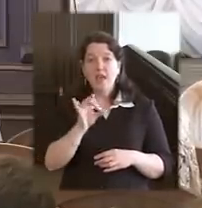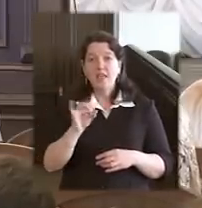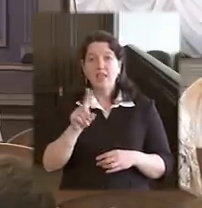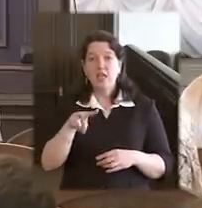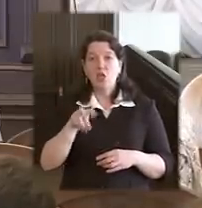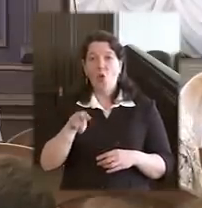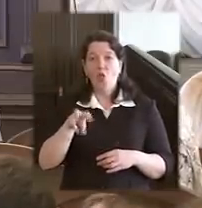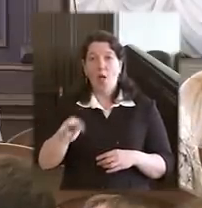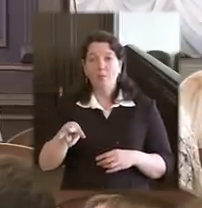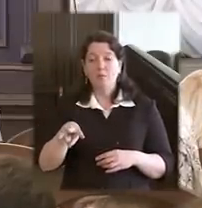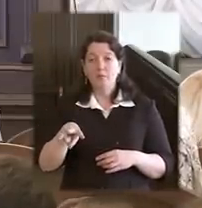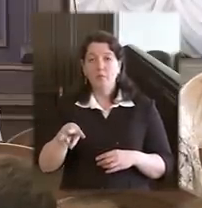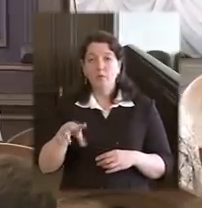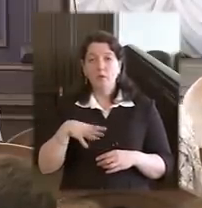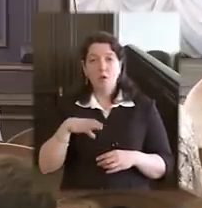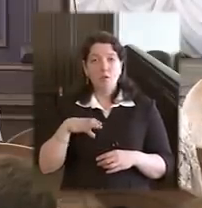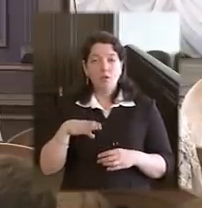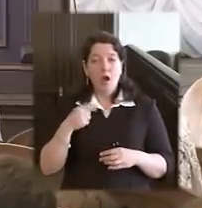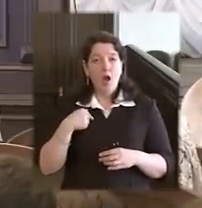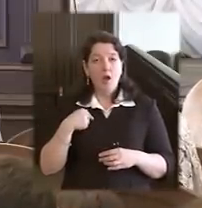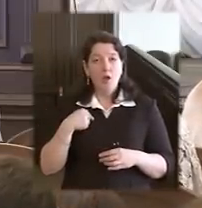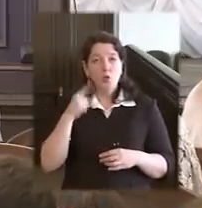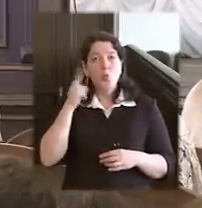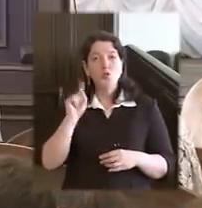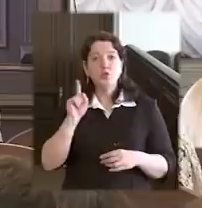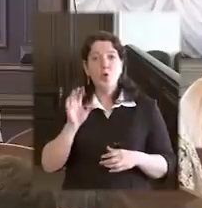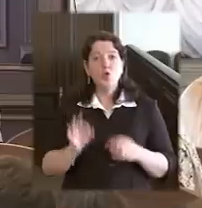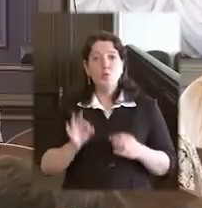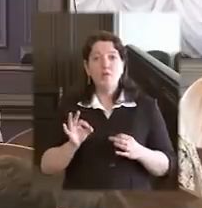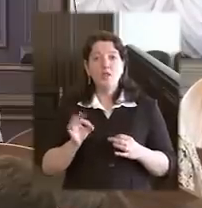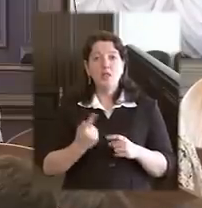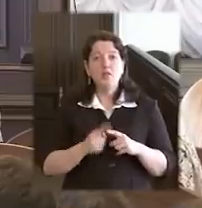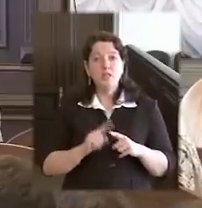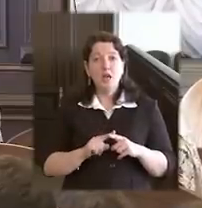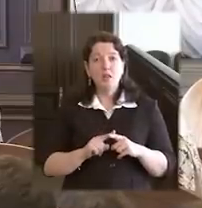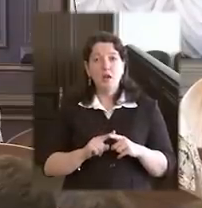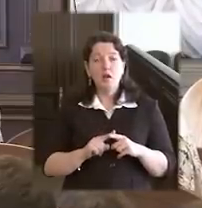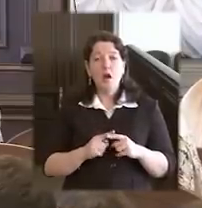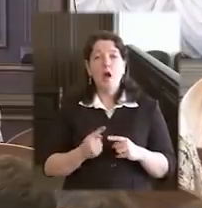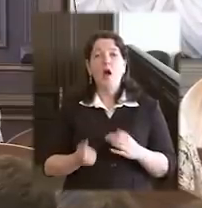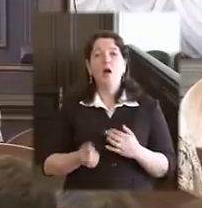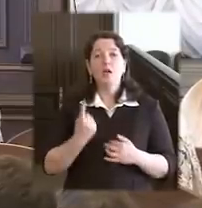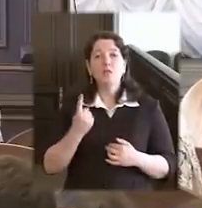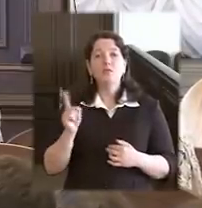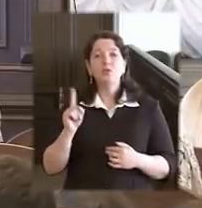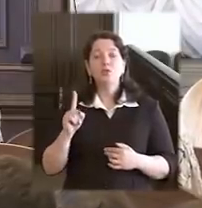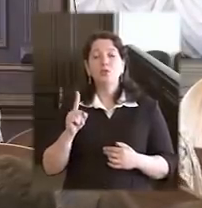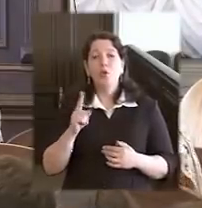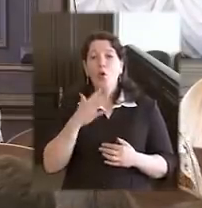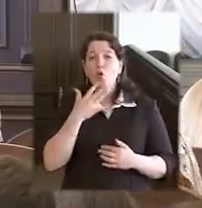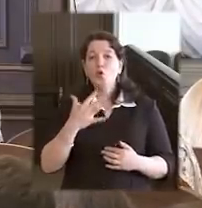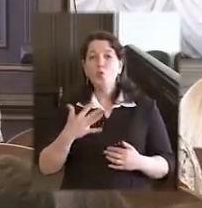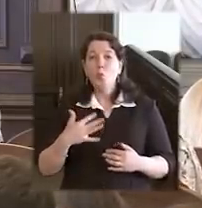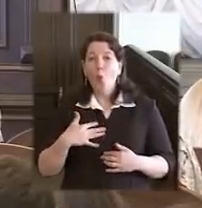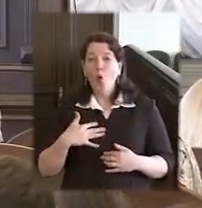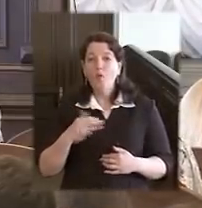Слушайте, а я думал, что справедливость – это очень… А и оказывается, любовь